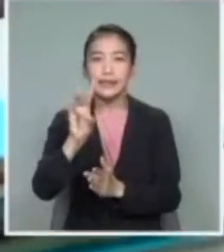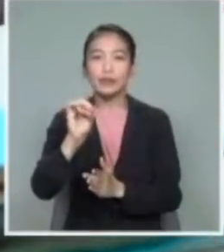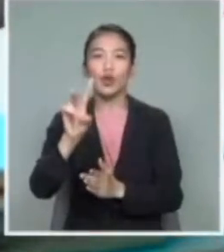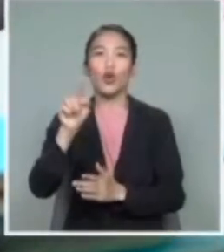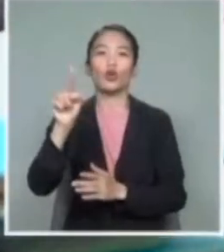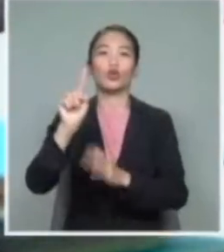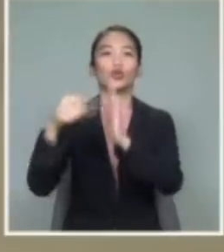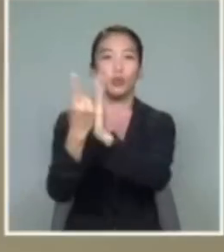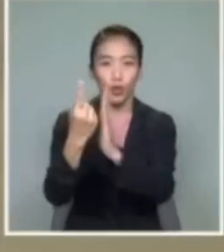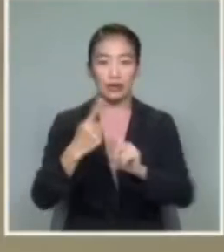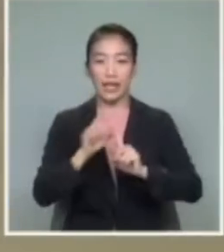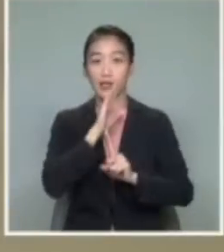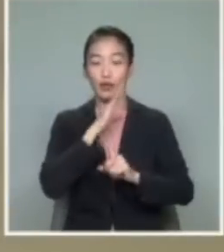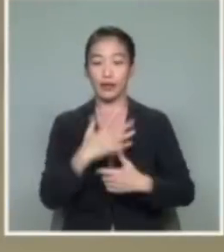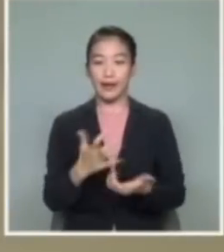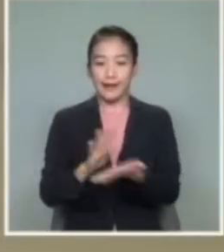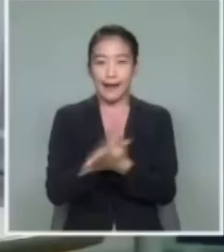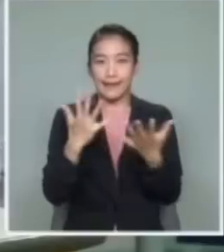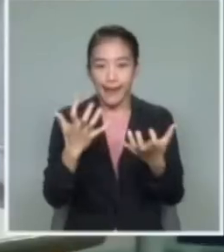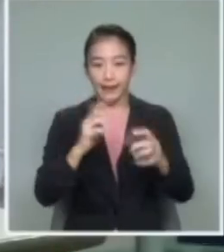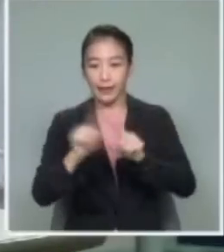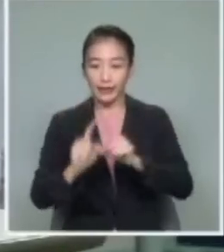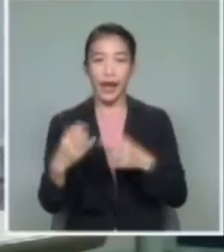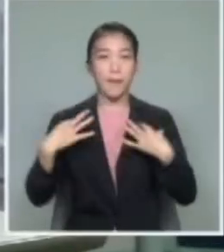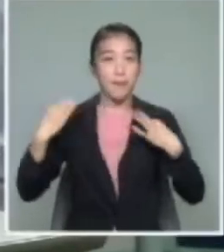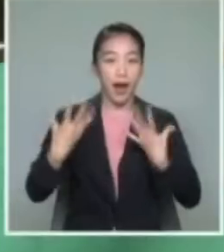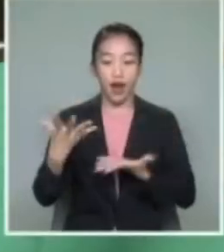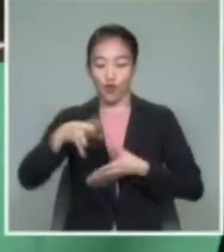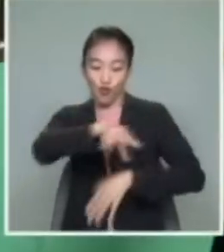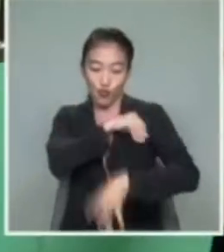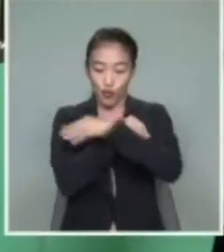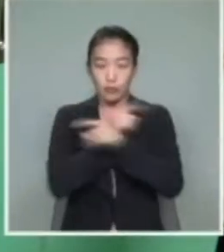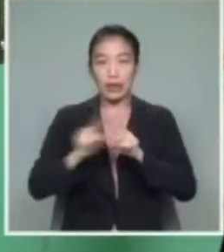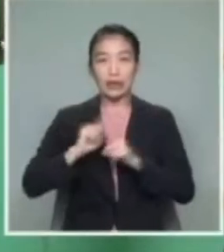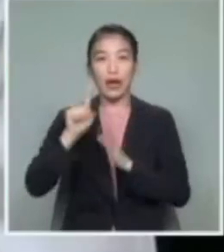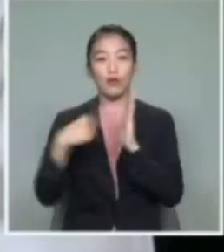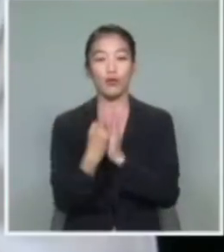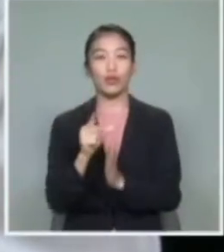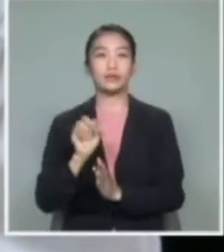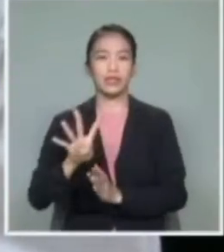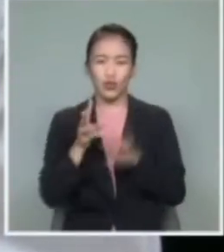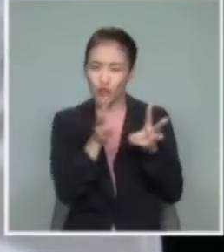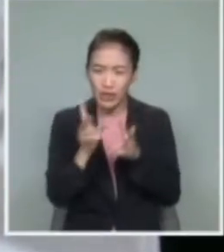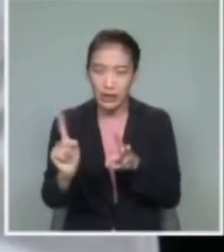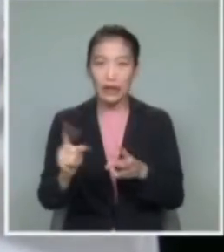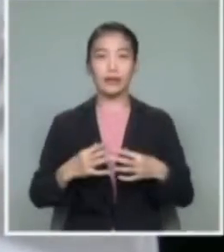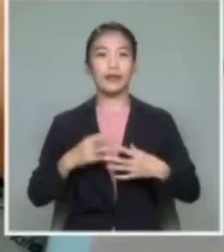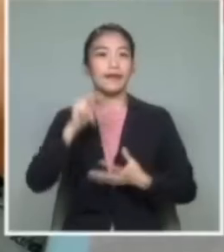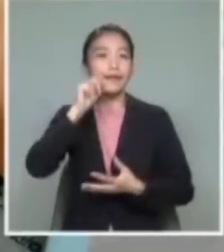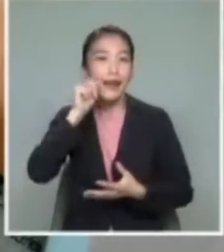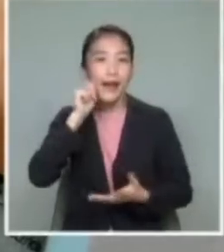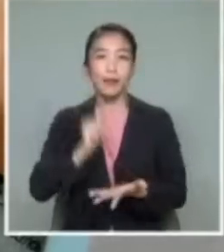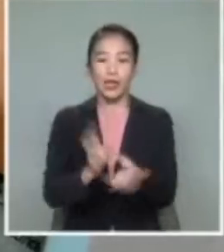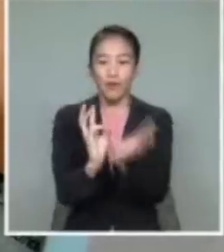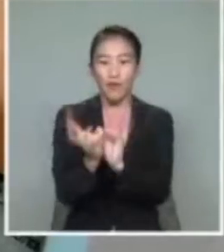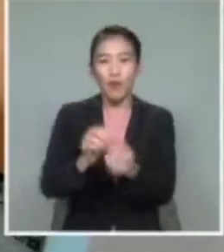กระดาษแข็งเสื้อผ้าเชื้อจะอยู่ได้สั้นกว่าคือ24ชั่วโมงวิธีการกำจัดคือน้ำผสมผงซักฟอกล้างเช็ดทำความสะอ